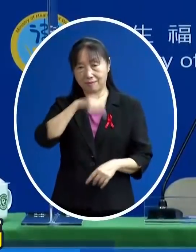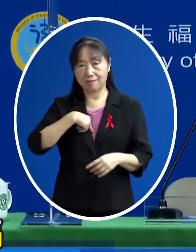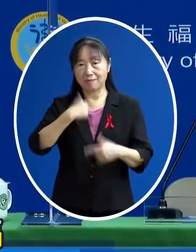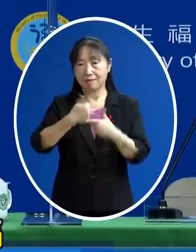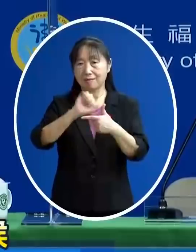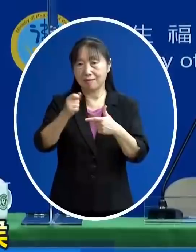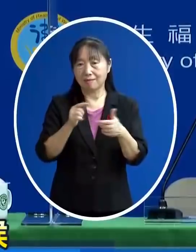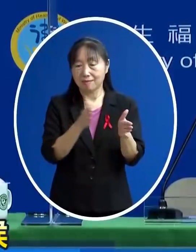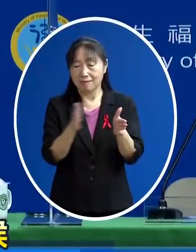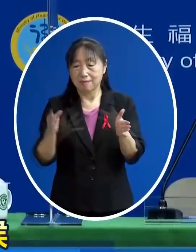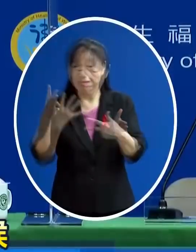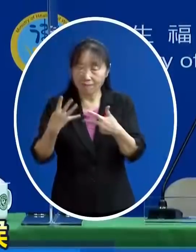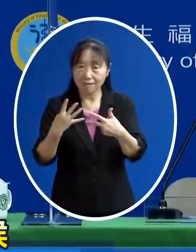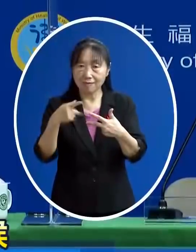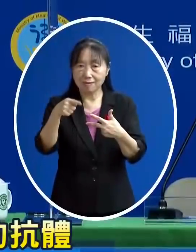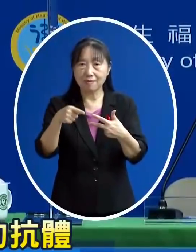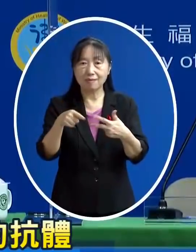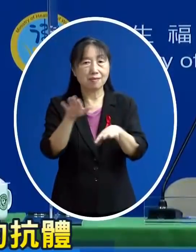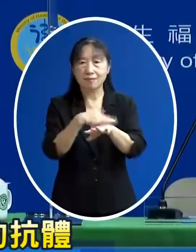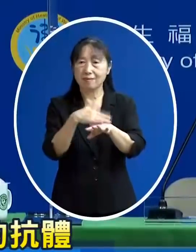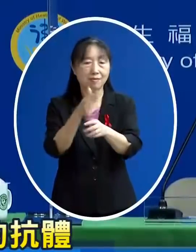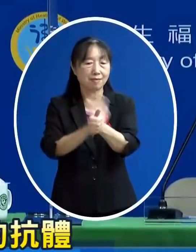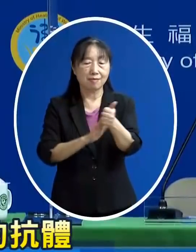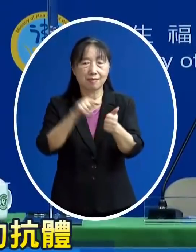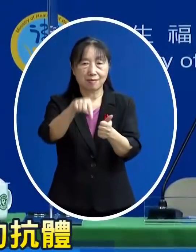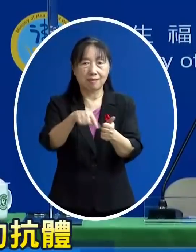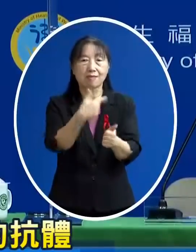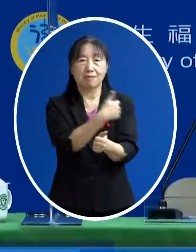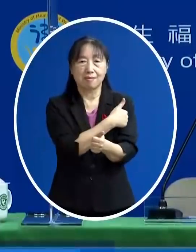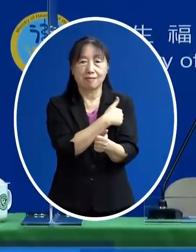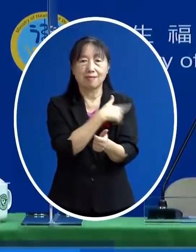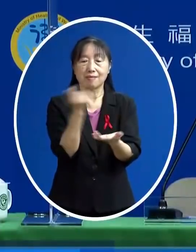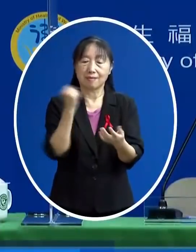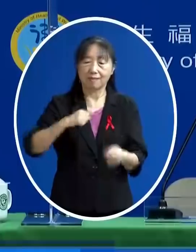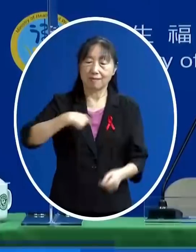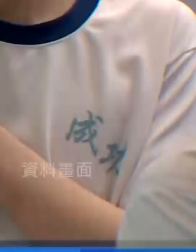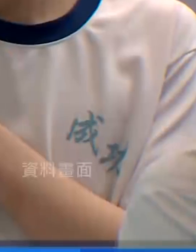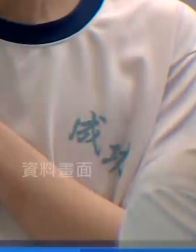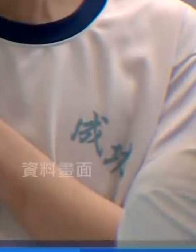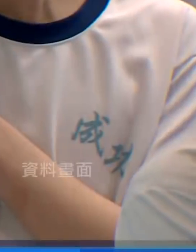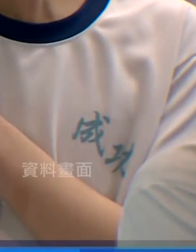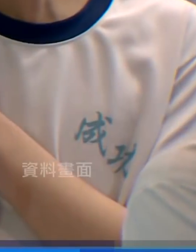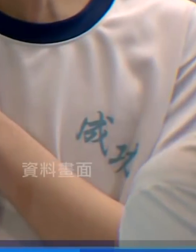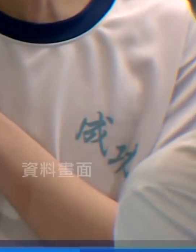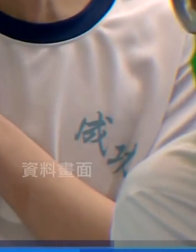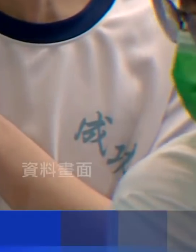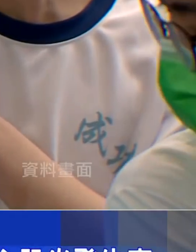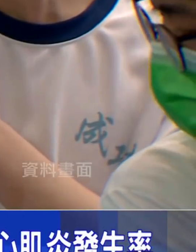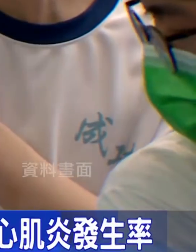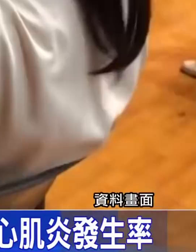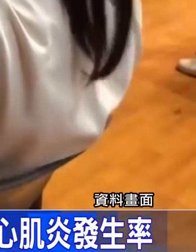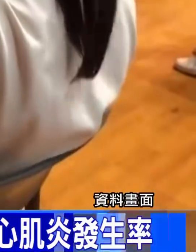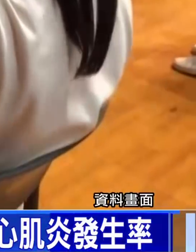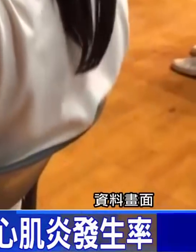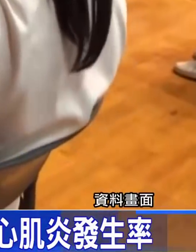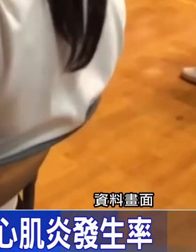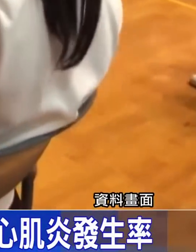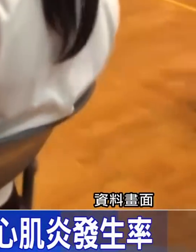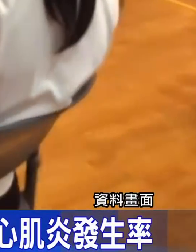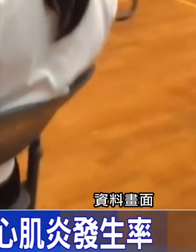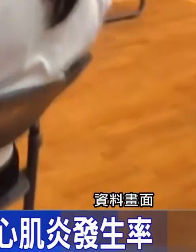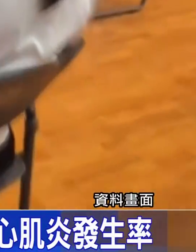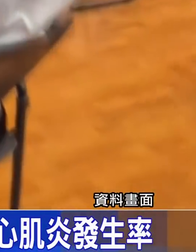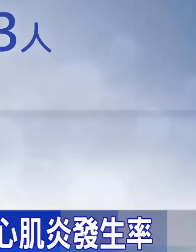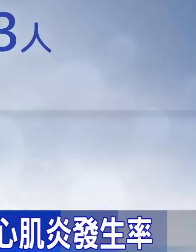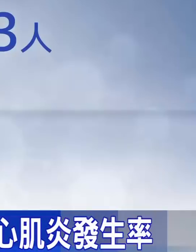间隔还要更长的时候呢，不会影响疫苗引起来的抗体跟细胞性免疫。 而目前台湾青少年打第一剂 BNT 后，截